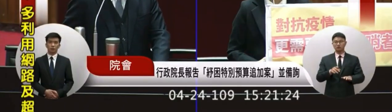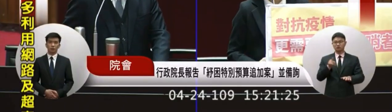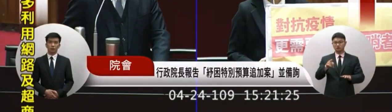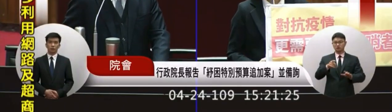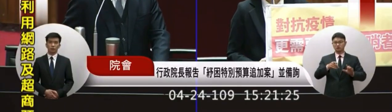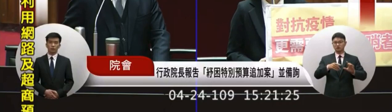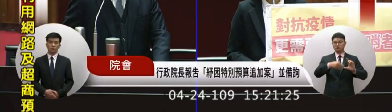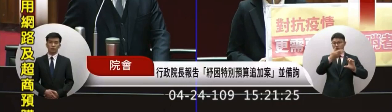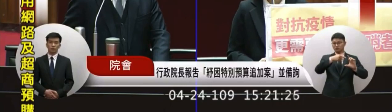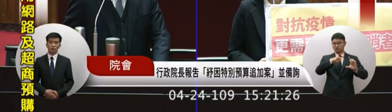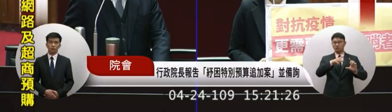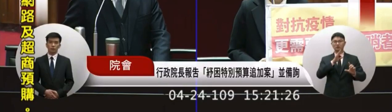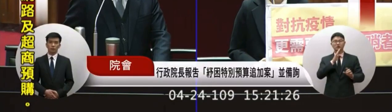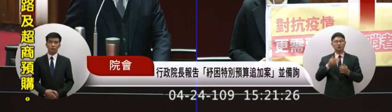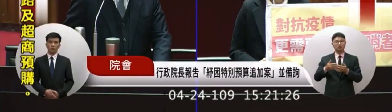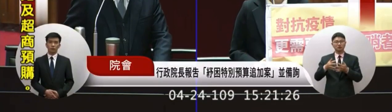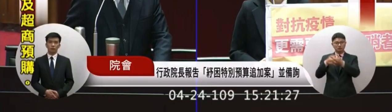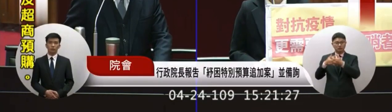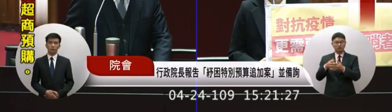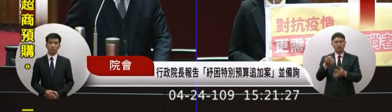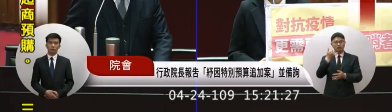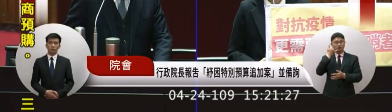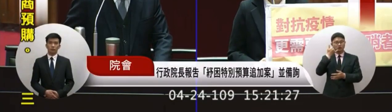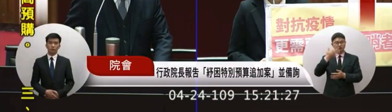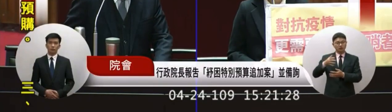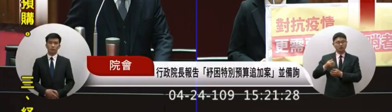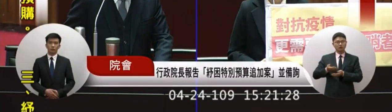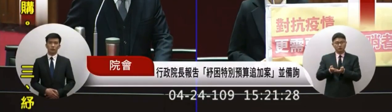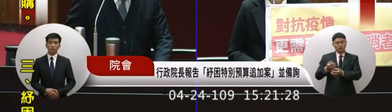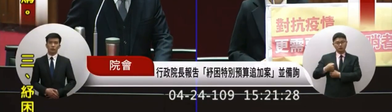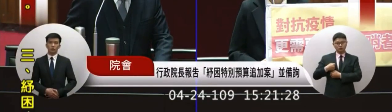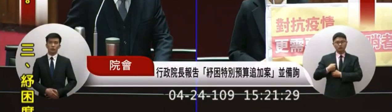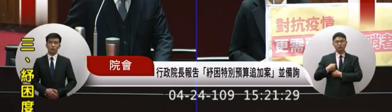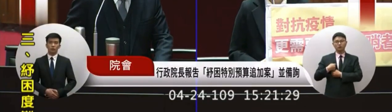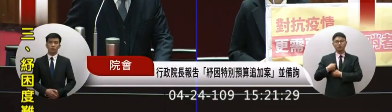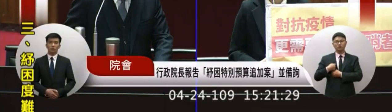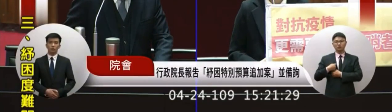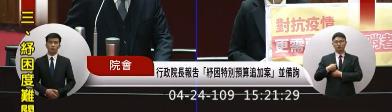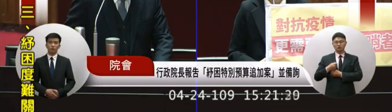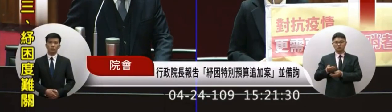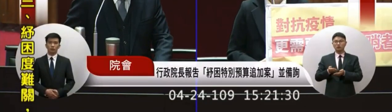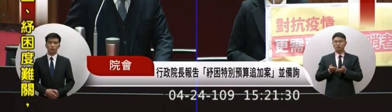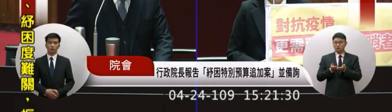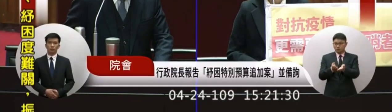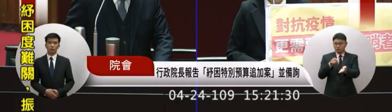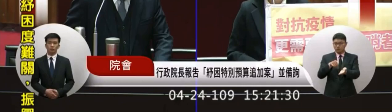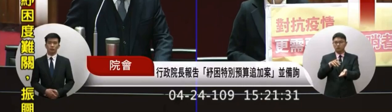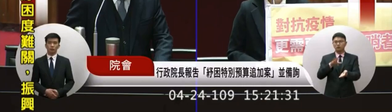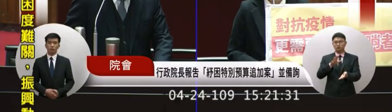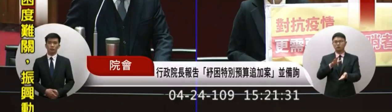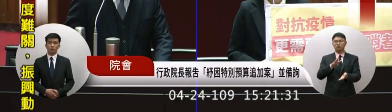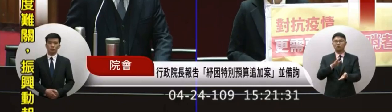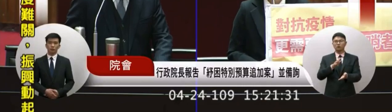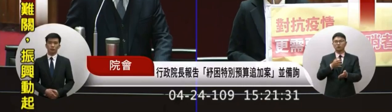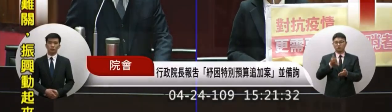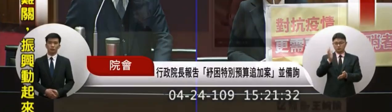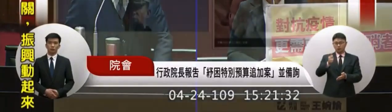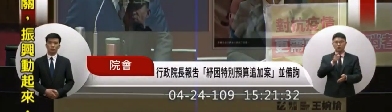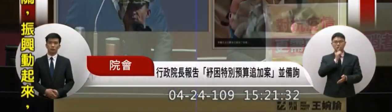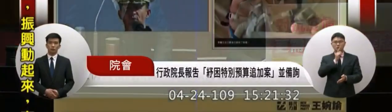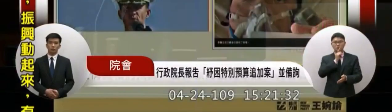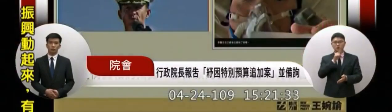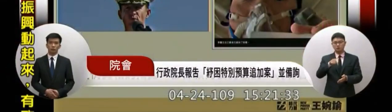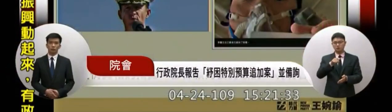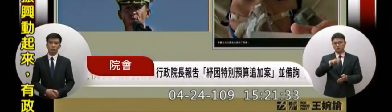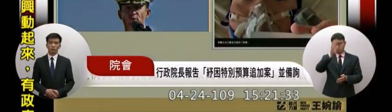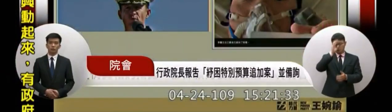页面上其实有这个美国的海军的情况，他在那个航空母舰上，其实这个舰长也提出了说有疫情的影响而遭到这个